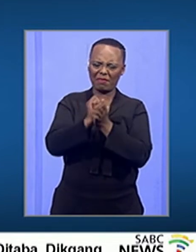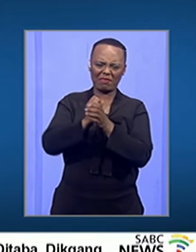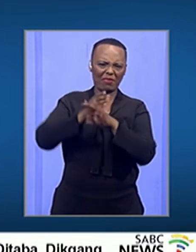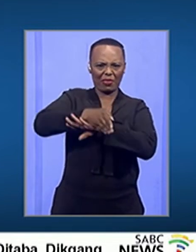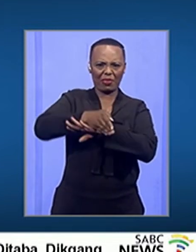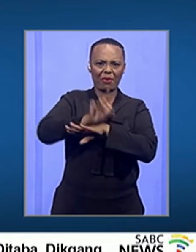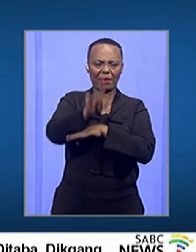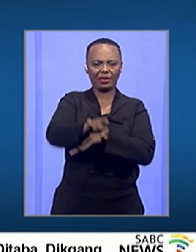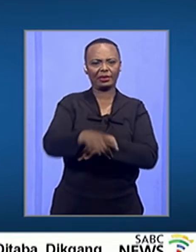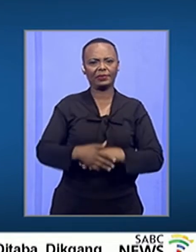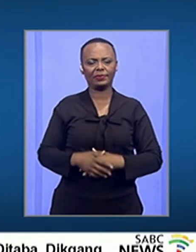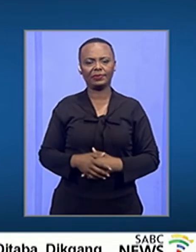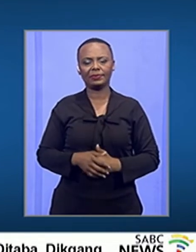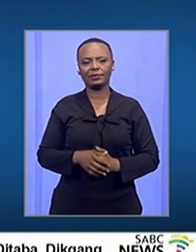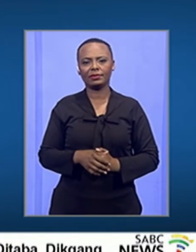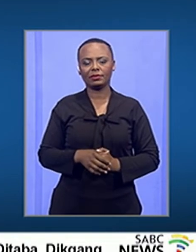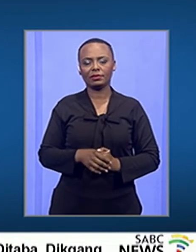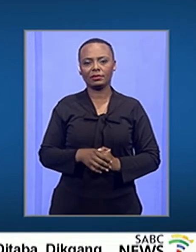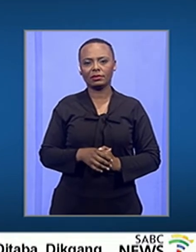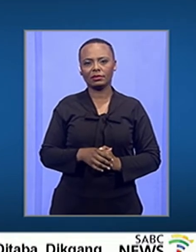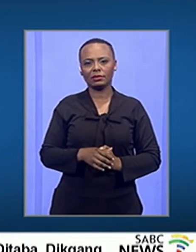moka.